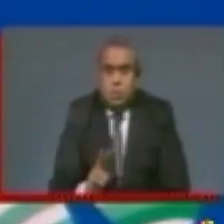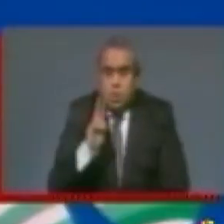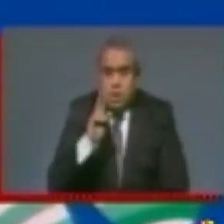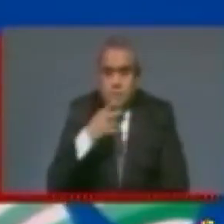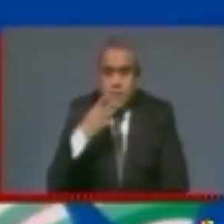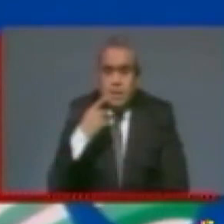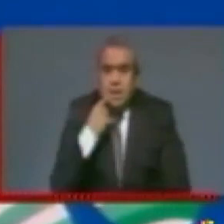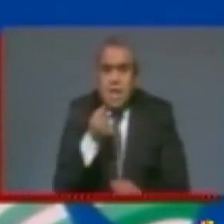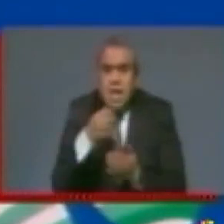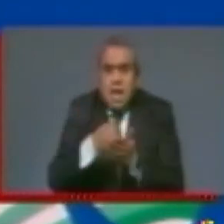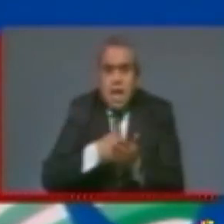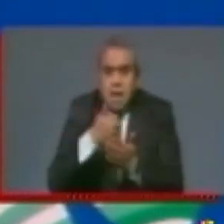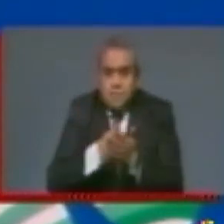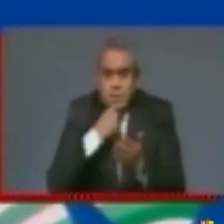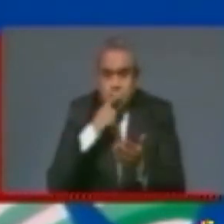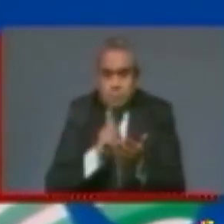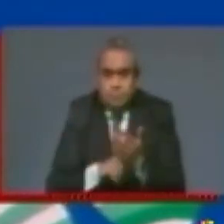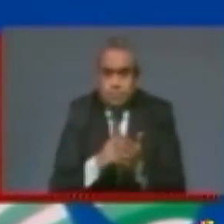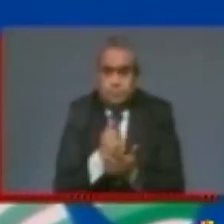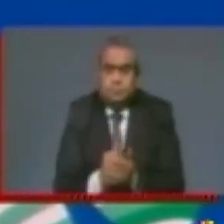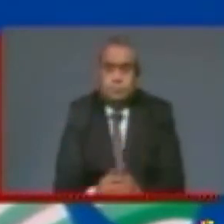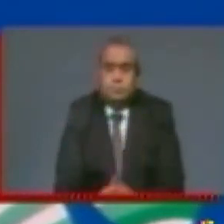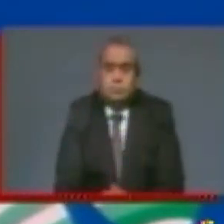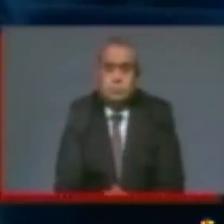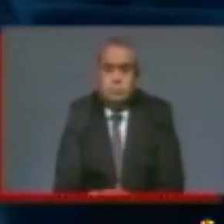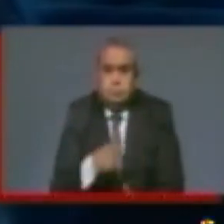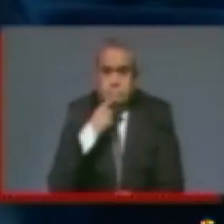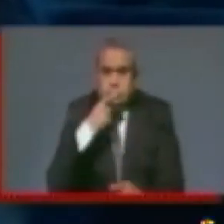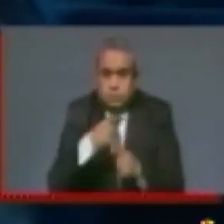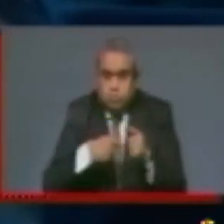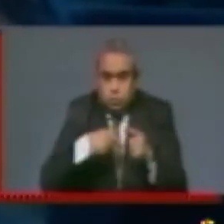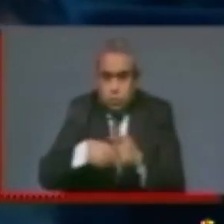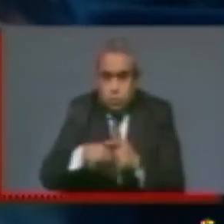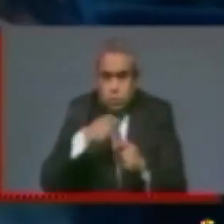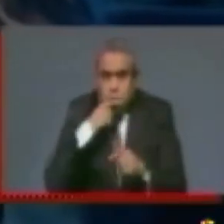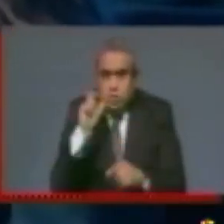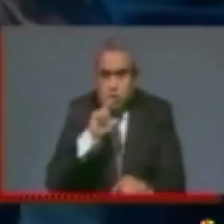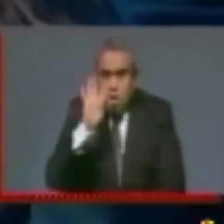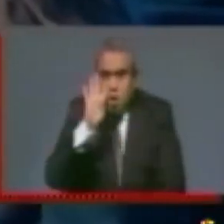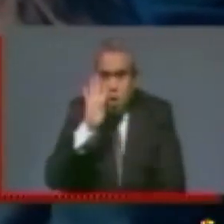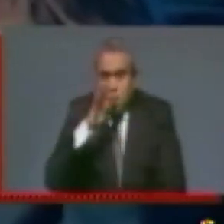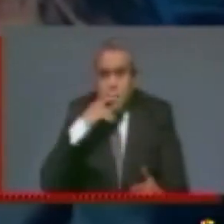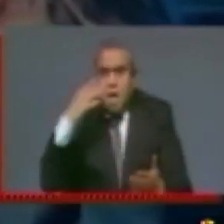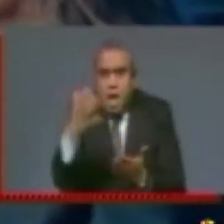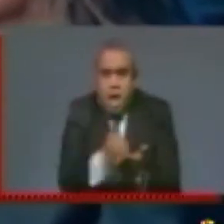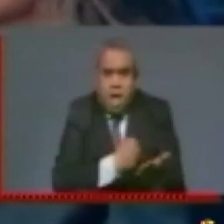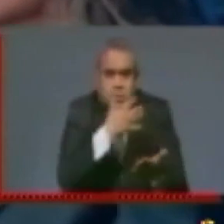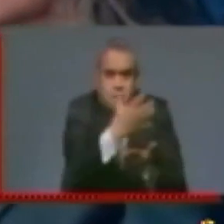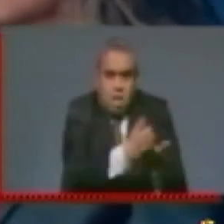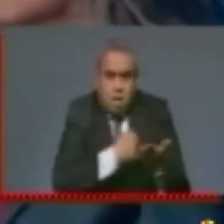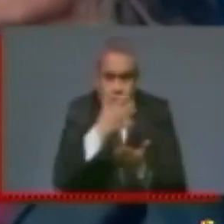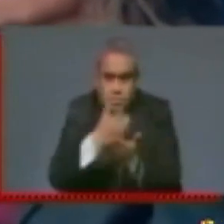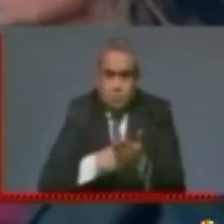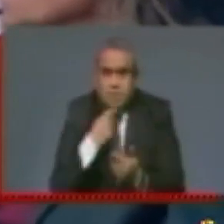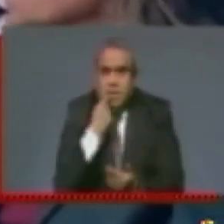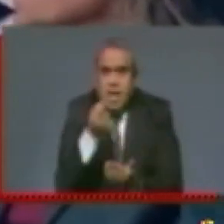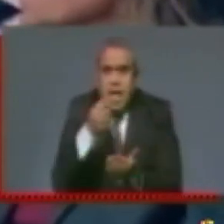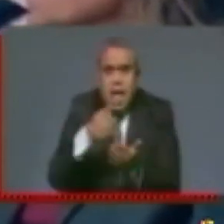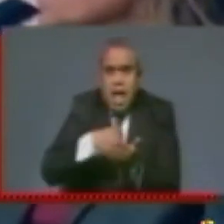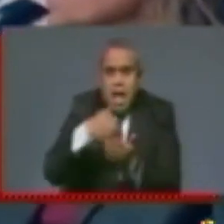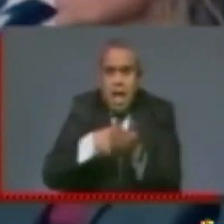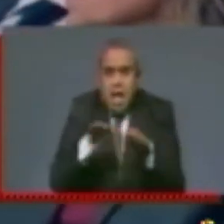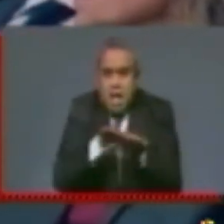قمح اللي ان شاء الله على يعني النصف الثاني من ابريل نبدا في الحصاد المنيا الحقيقه ايضا